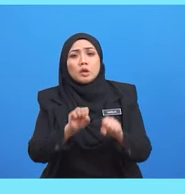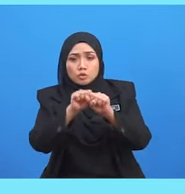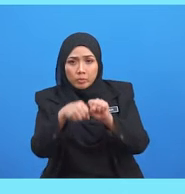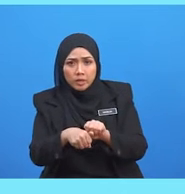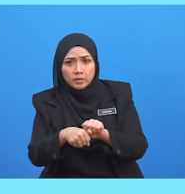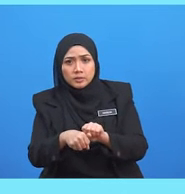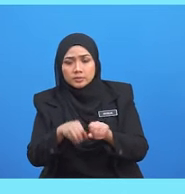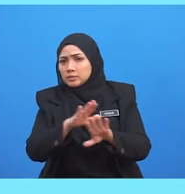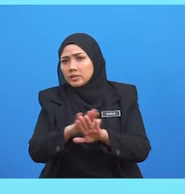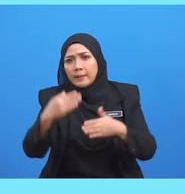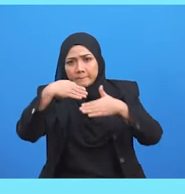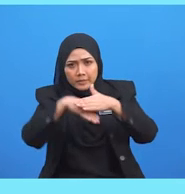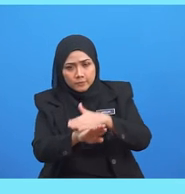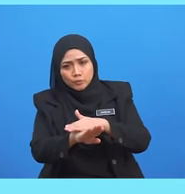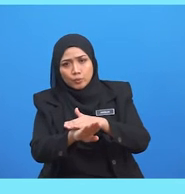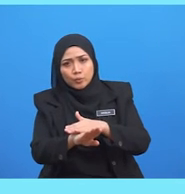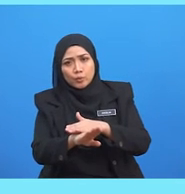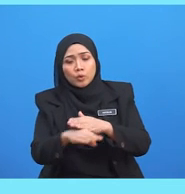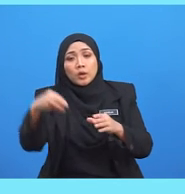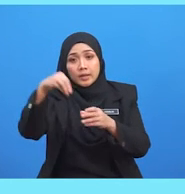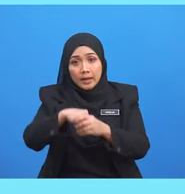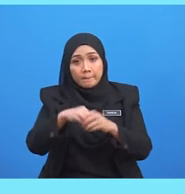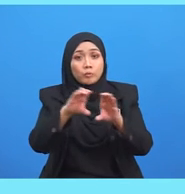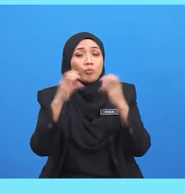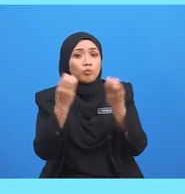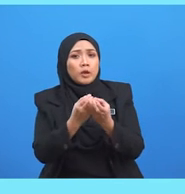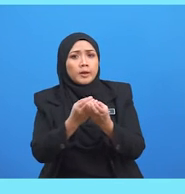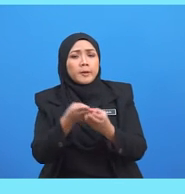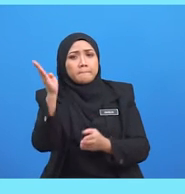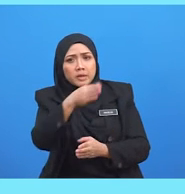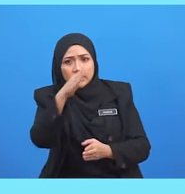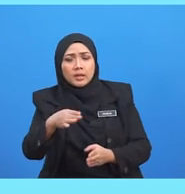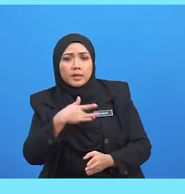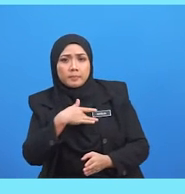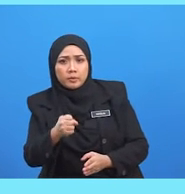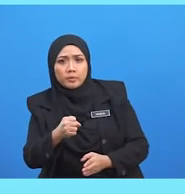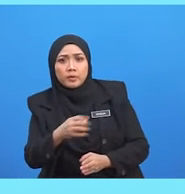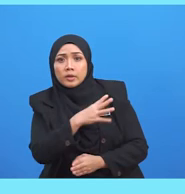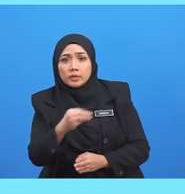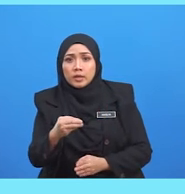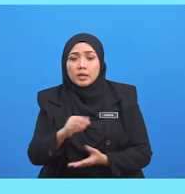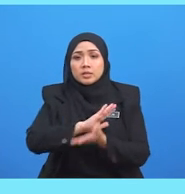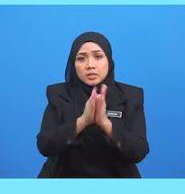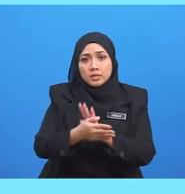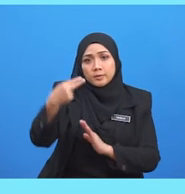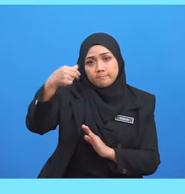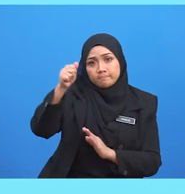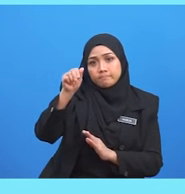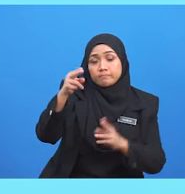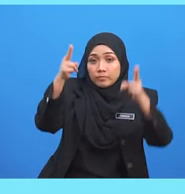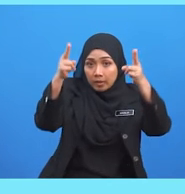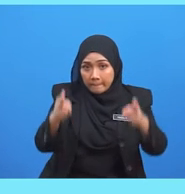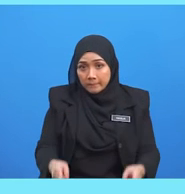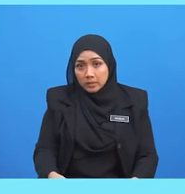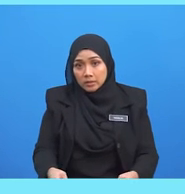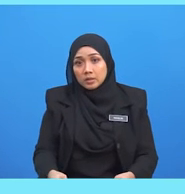golongan yang terbatal imannya, seterusnya menjadi hamba Allah Subhanahu Wa Taala yang diredai di